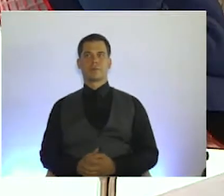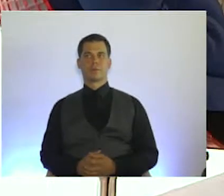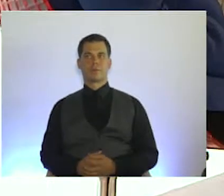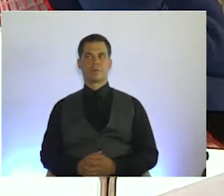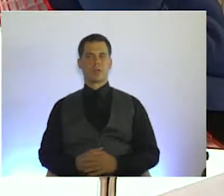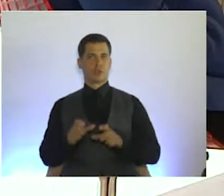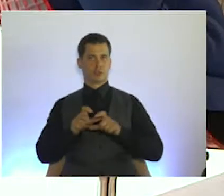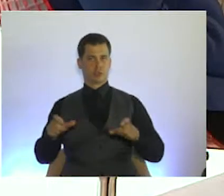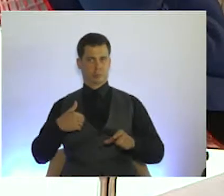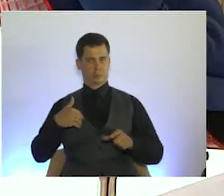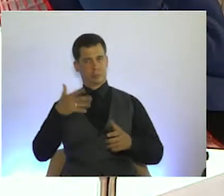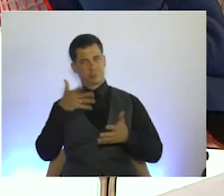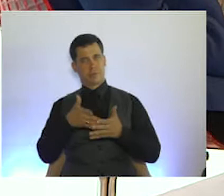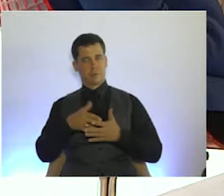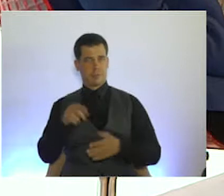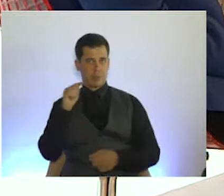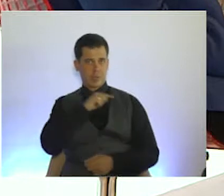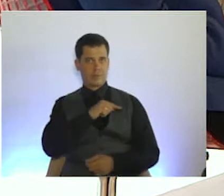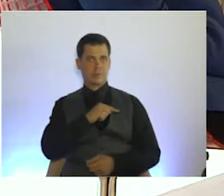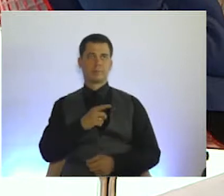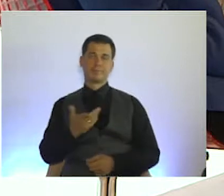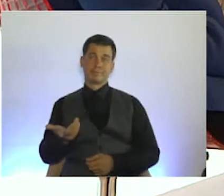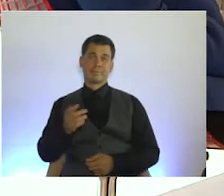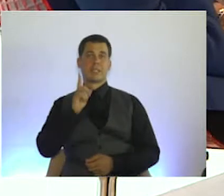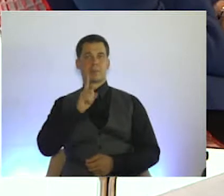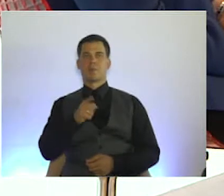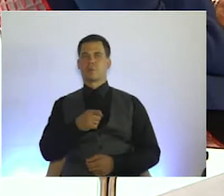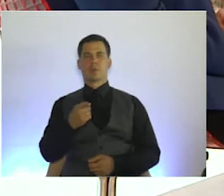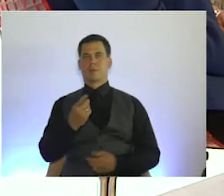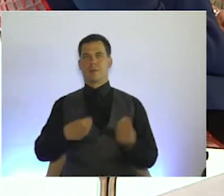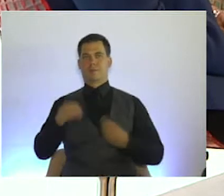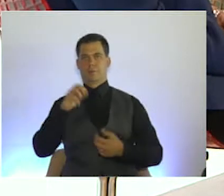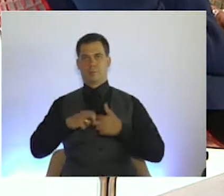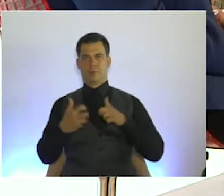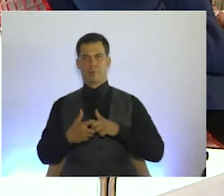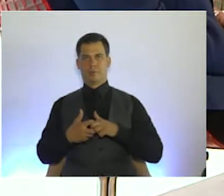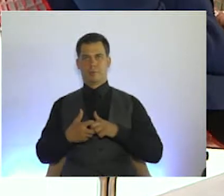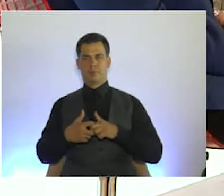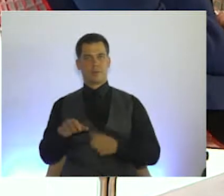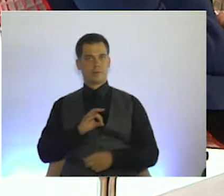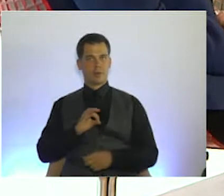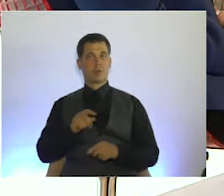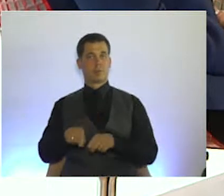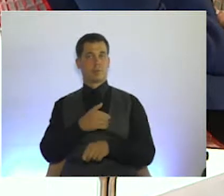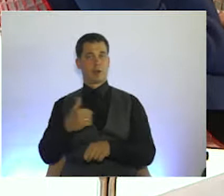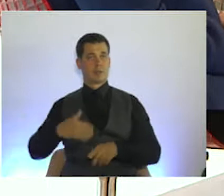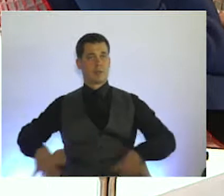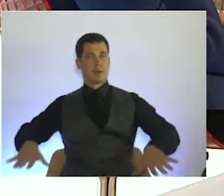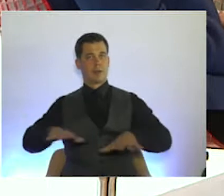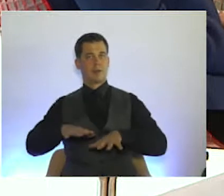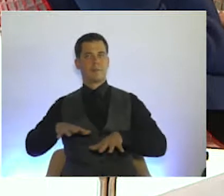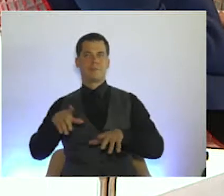Czy jesteśmy w stanie to przewidywać? Oczywiście chyba jest to największy problem, nie tylko nasz, nie tylko w Polsce, bo tak